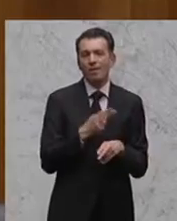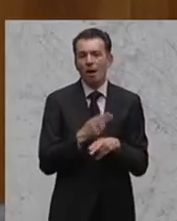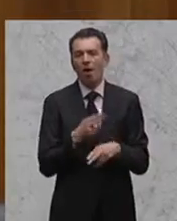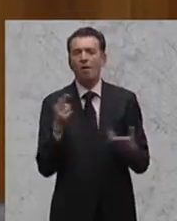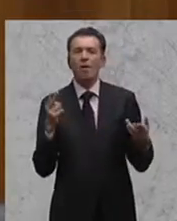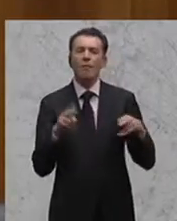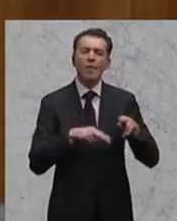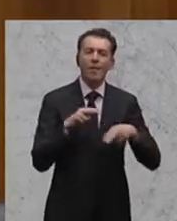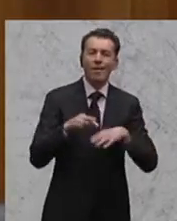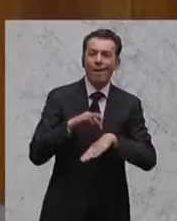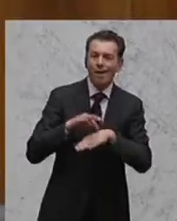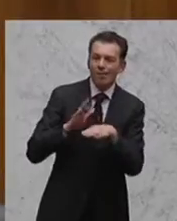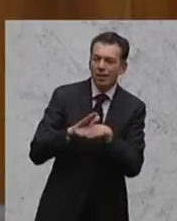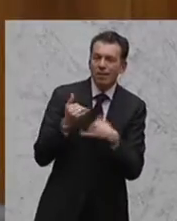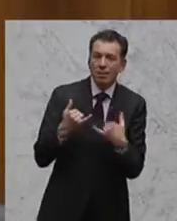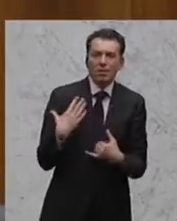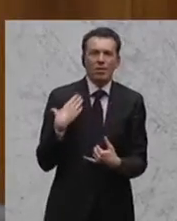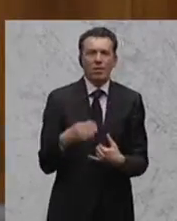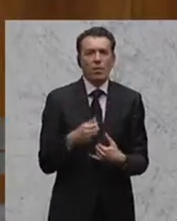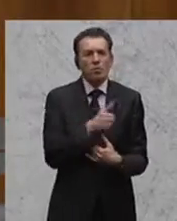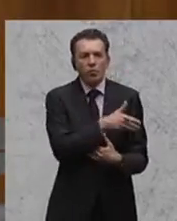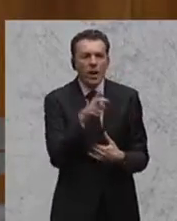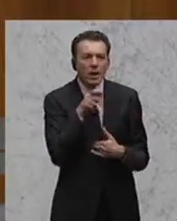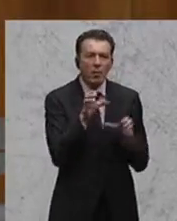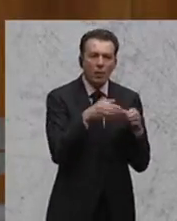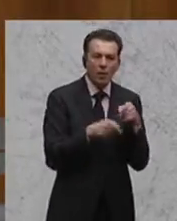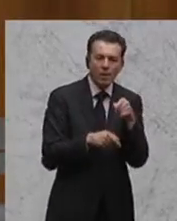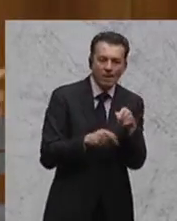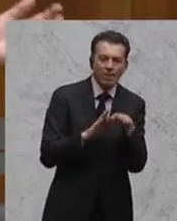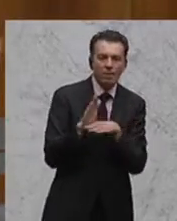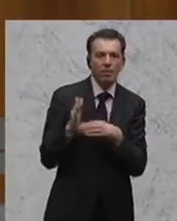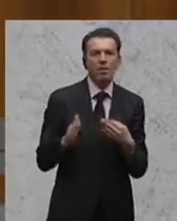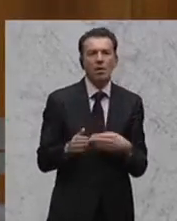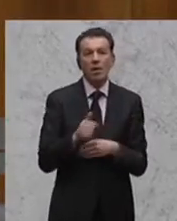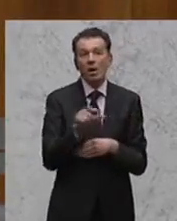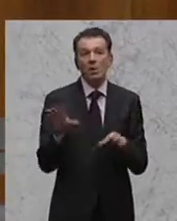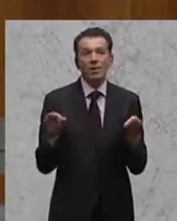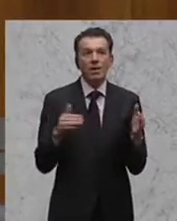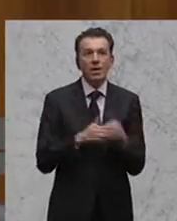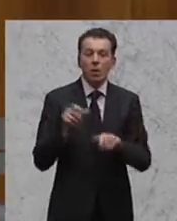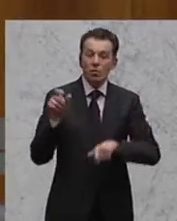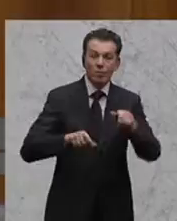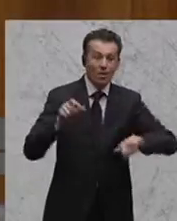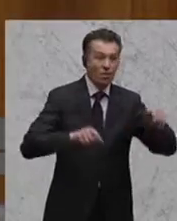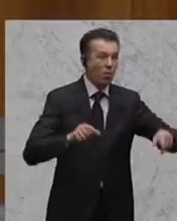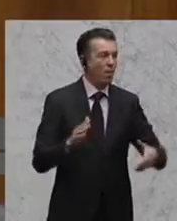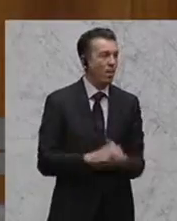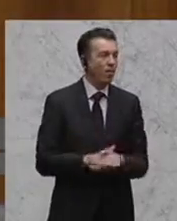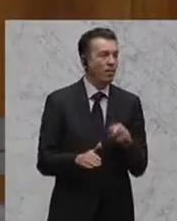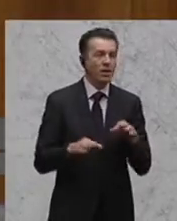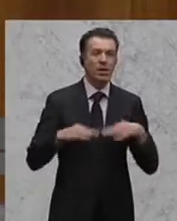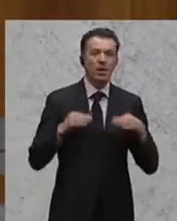war drinnen. Jetzt haben wir uns wieder mehreren Berufsgruppen in diesem Gesetz gewidmet. Es sind 110.000 Menschen in Österreich, die